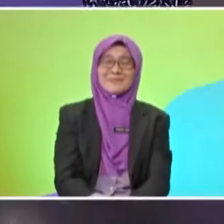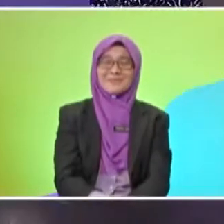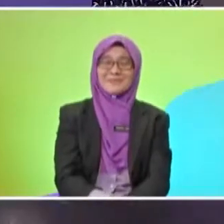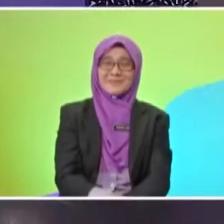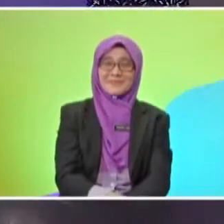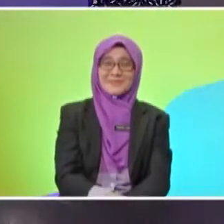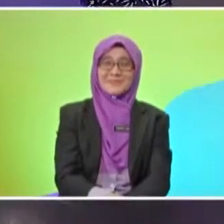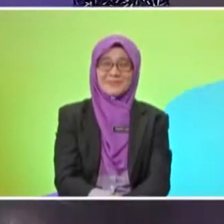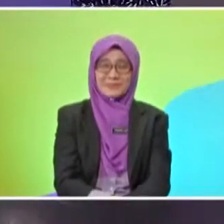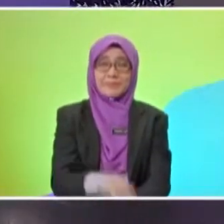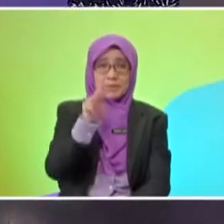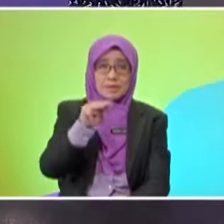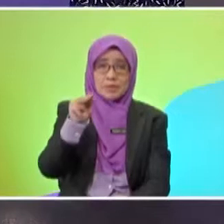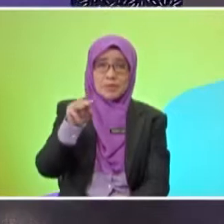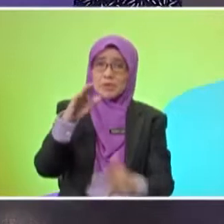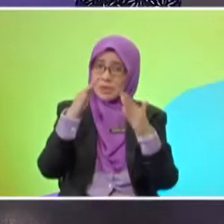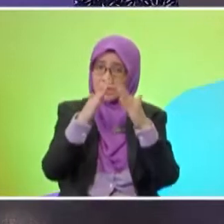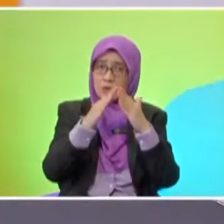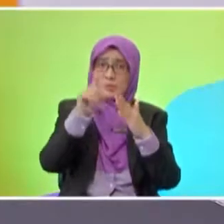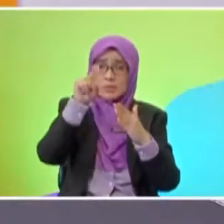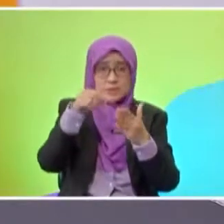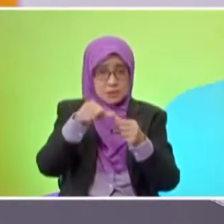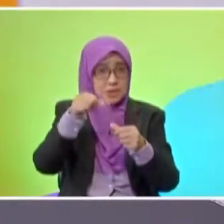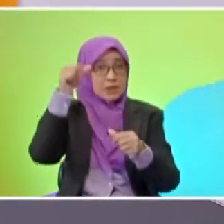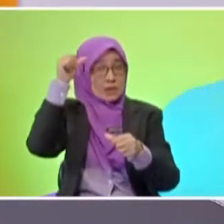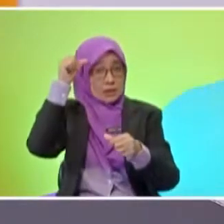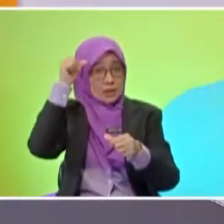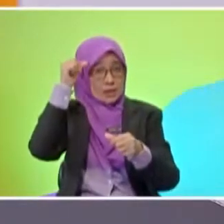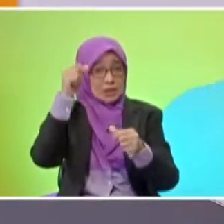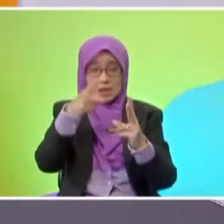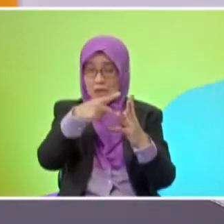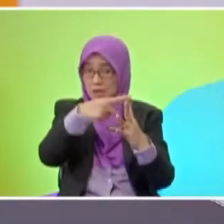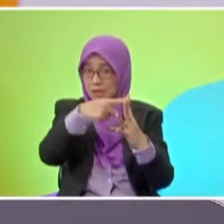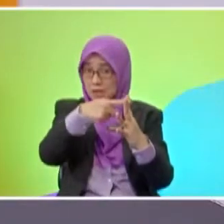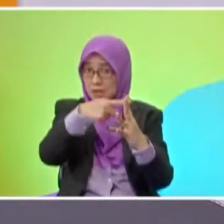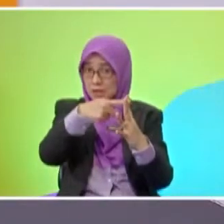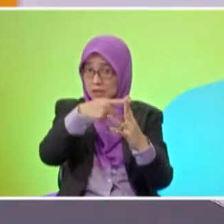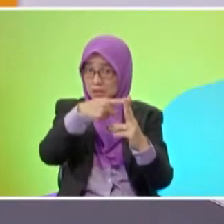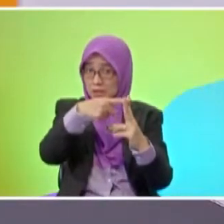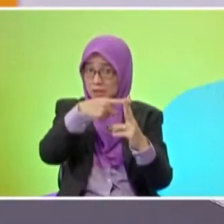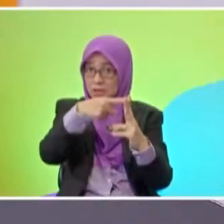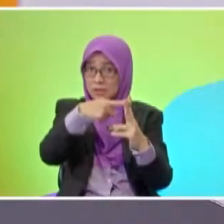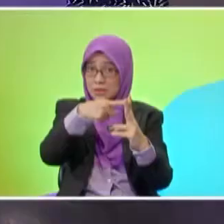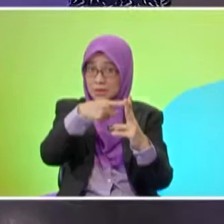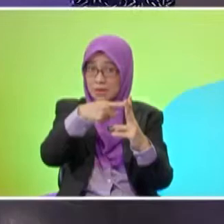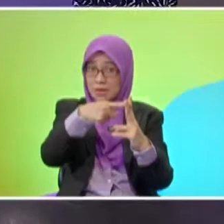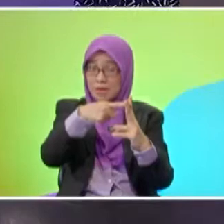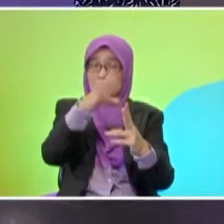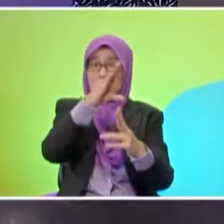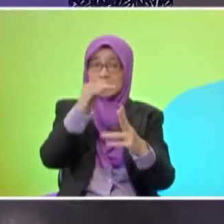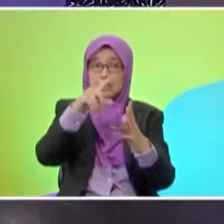Oke murid-murid Di rumah juga bunyinya smule ah Intra dan inter Oke event tanda